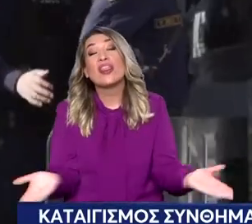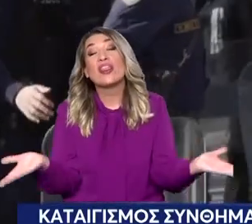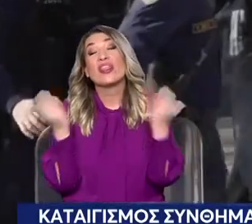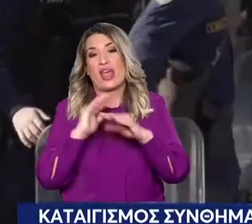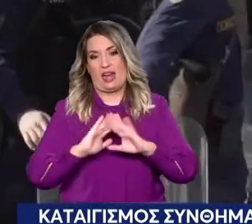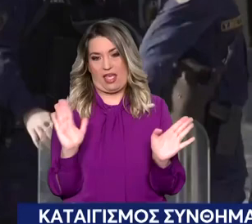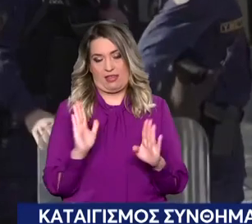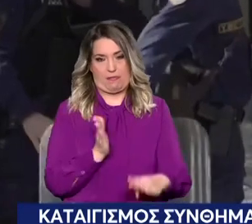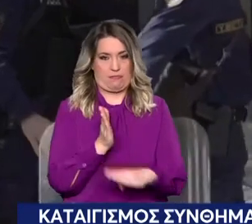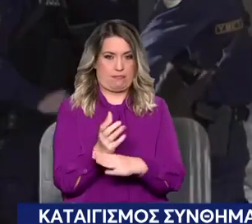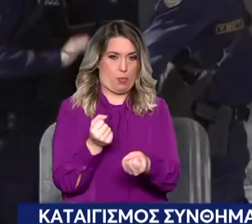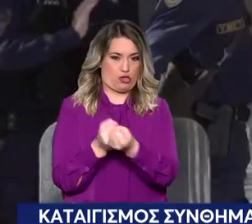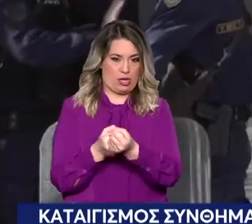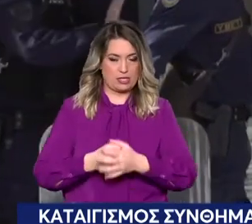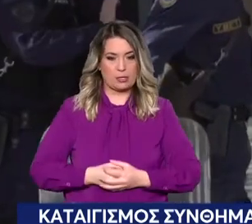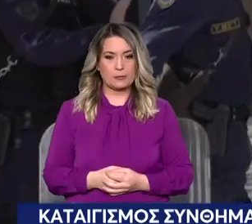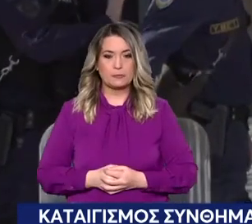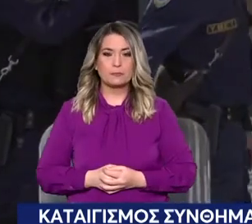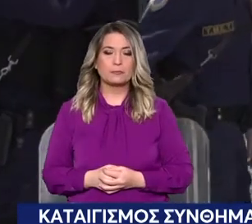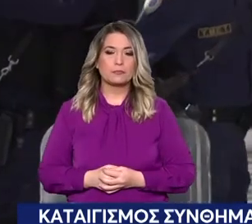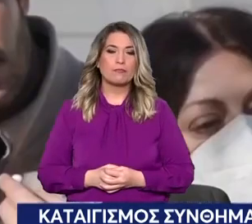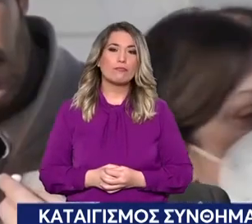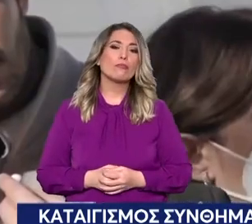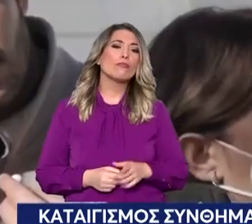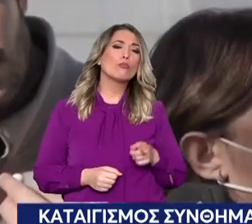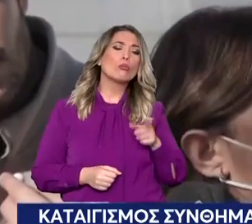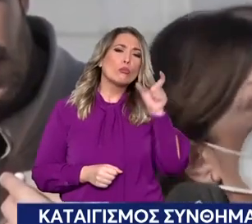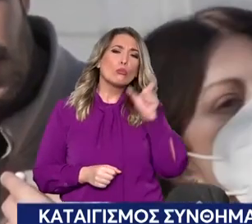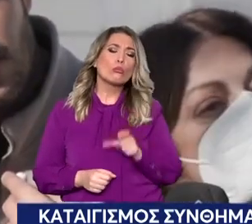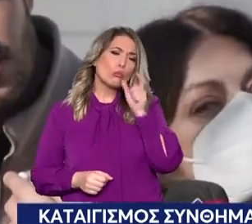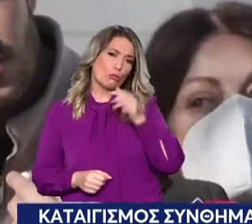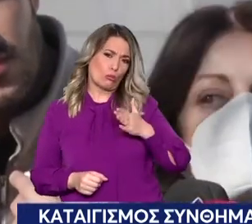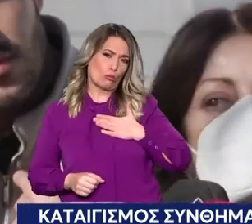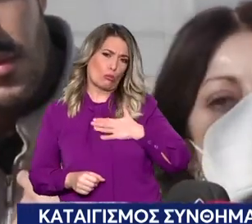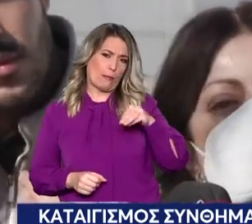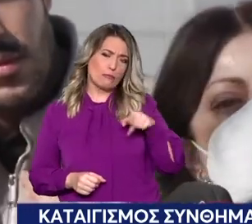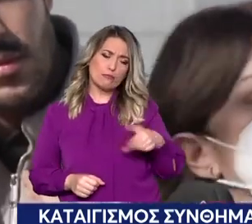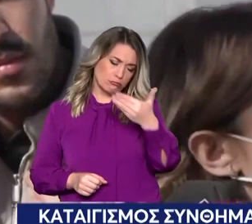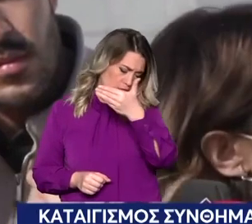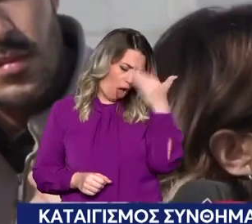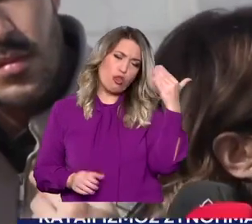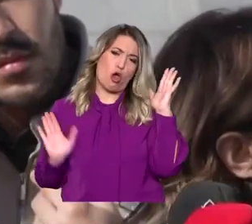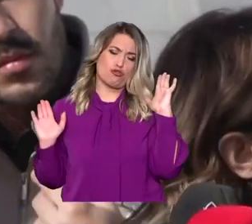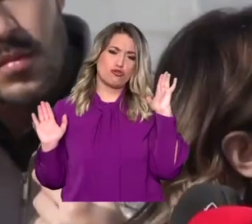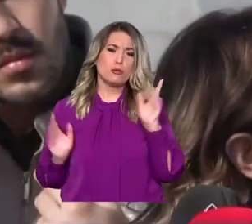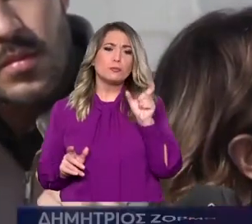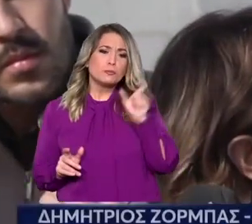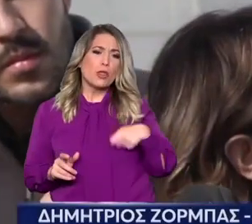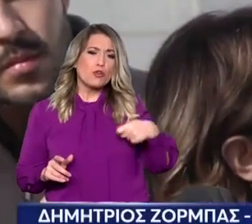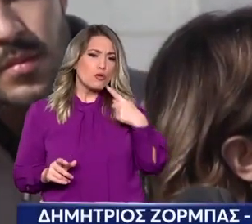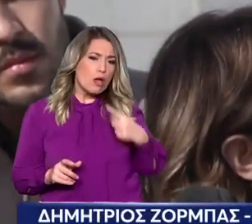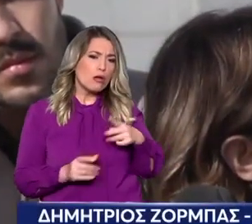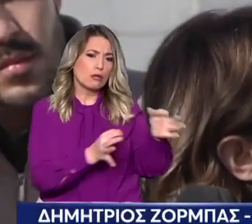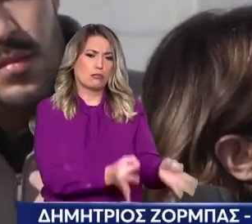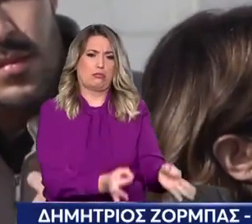δικηγόρους κατηγορουμένου υποστήριξε την αθωότητα του πελάτη του ο εντολέας μου αντιλαμβανόμενος την δύσκολη θέση